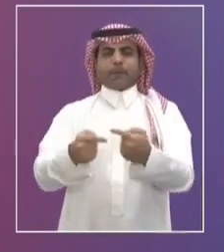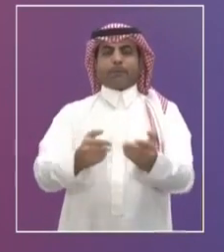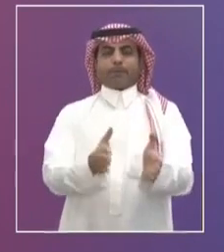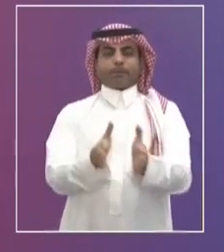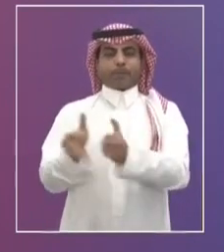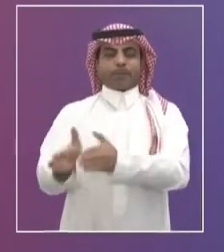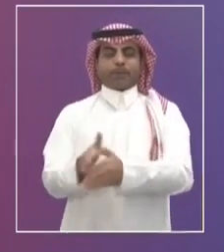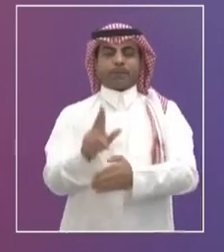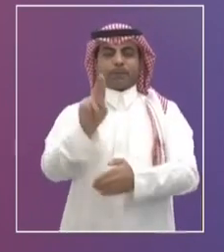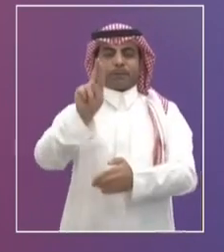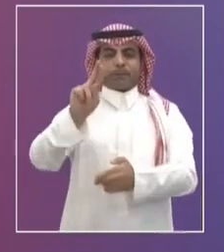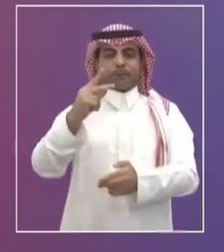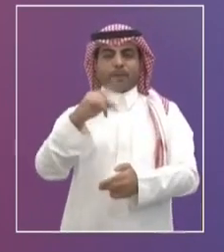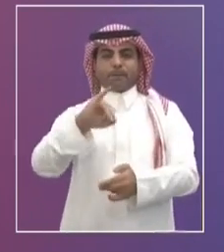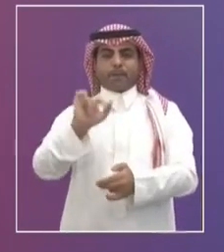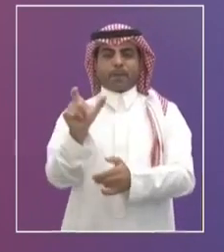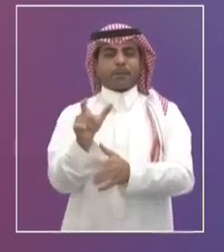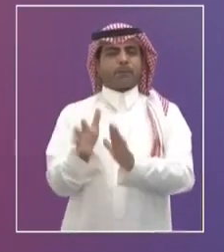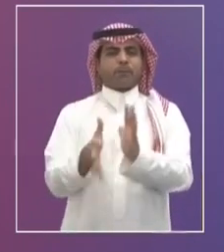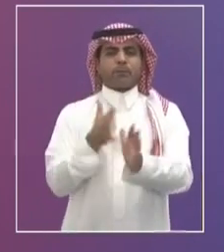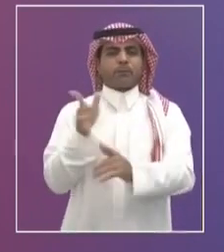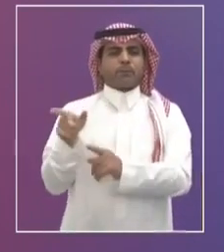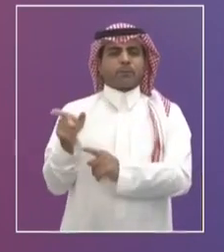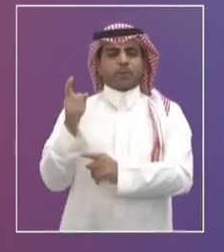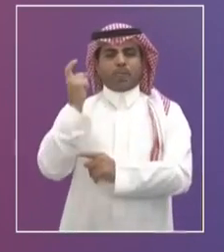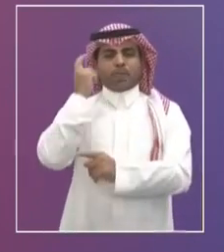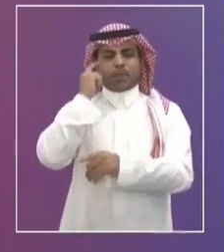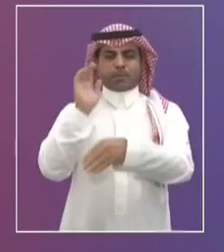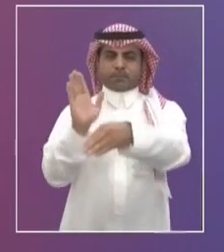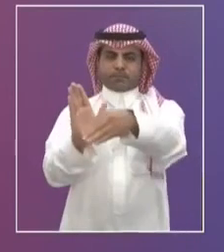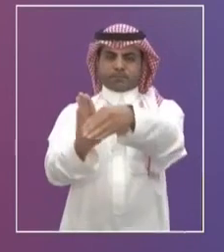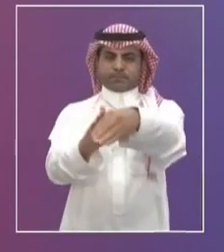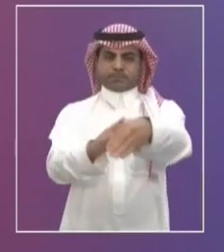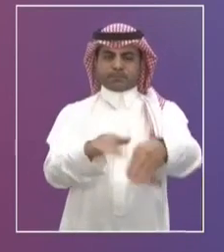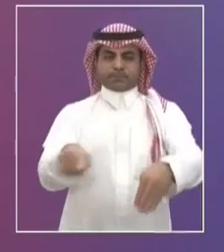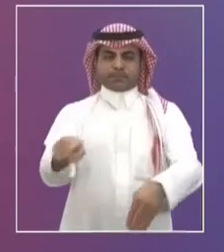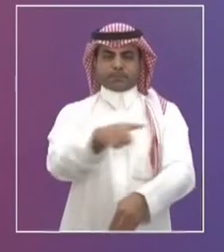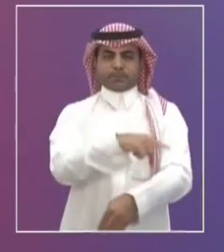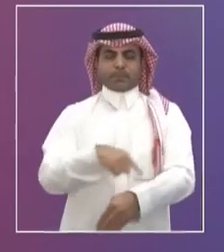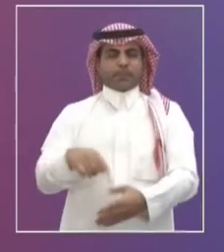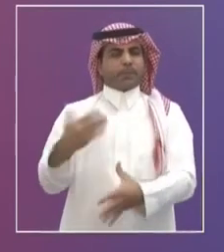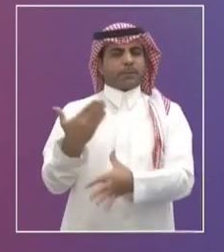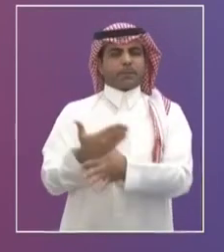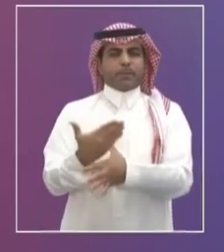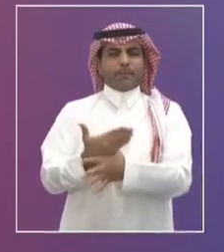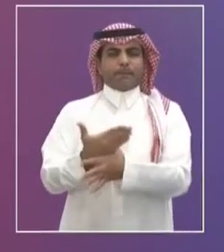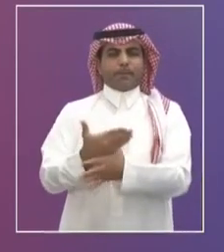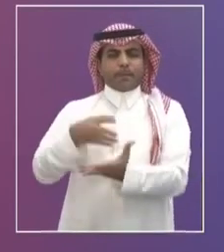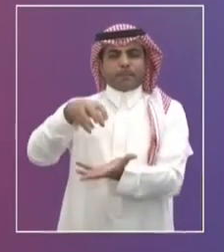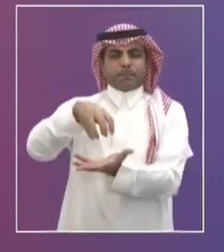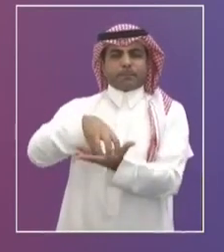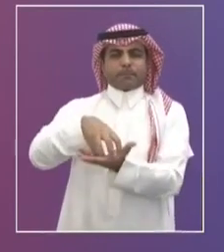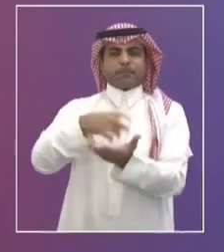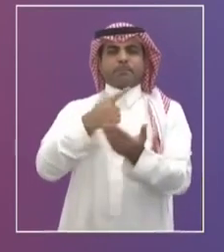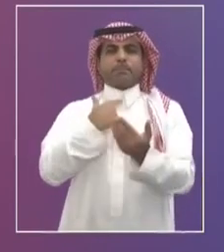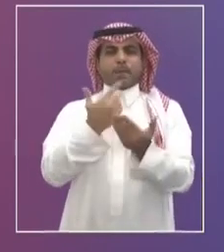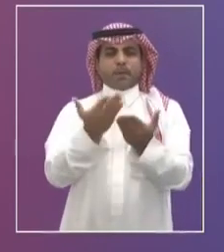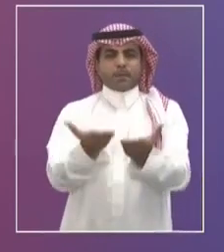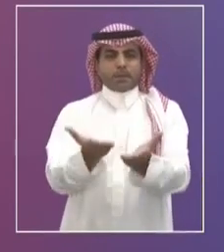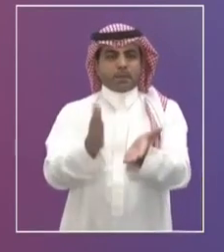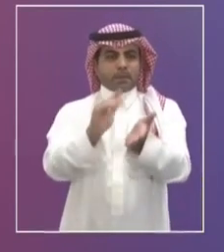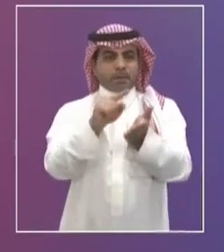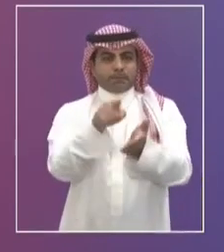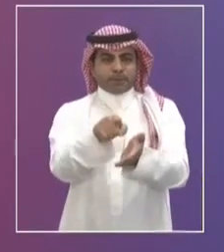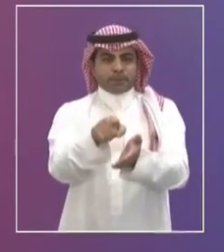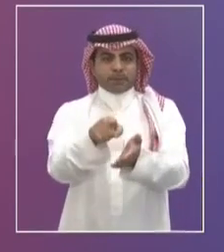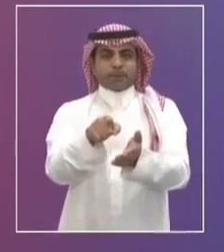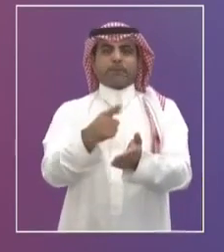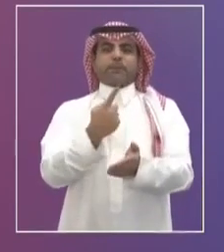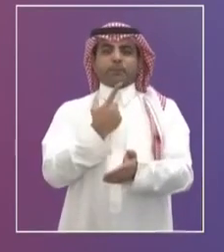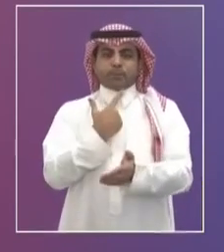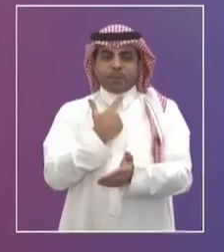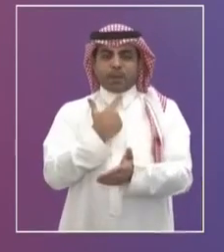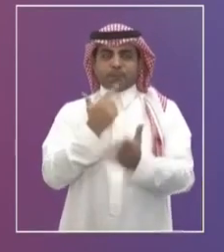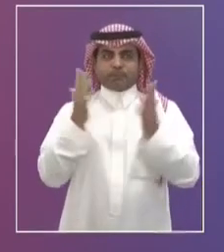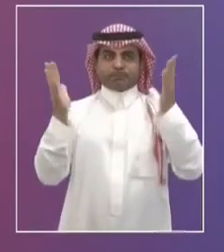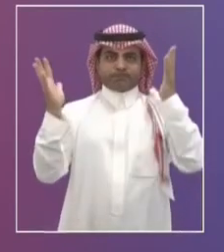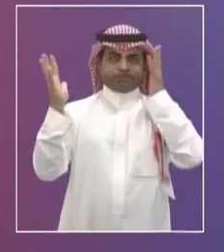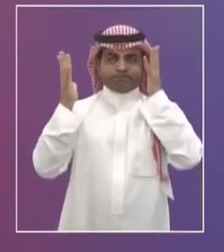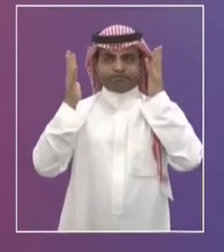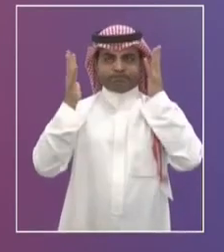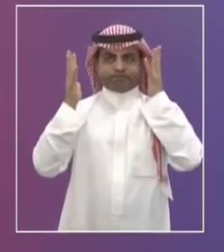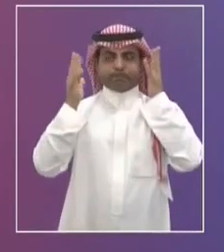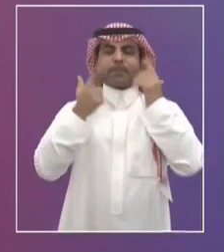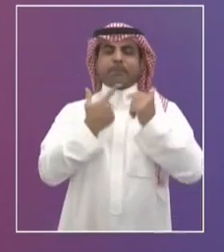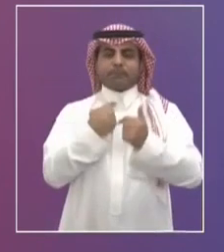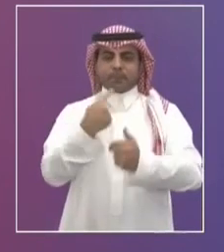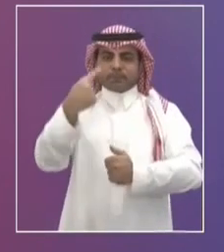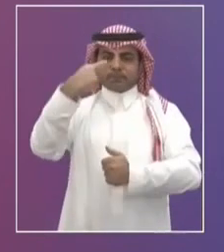عيادات تطمن نذكر بأنها أوجدت لتلقي الحالات التي تريد الاطمئنان على أوضاعها